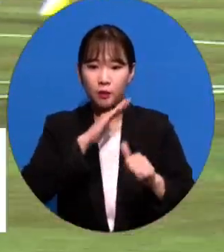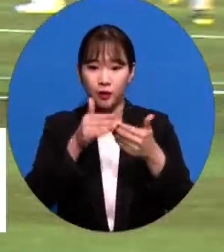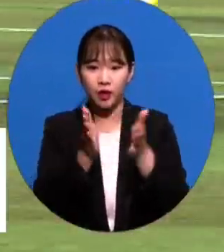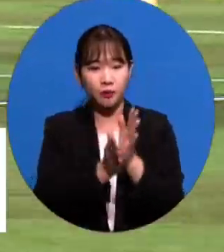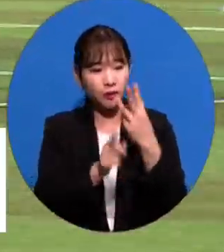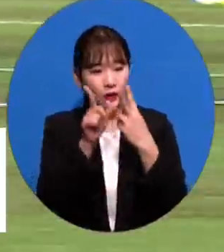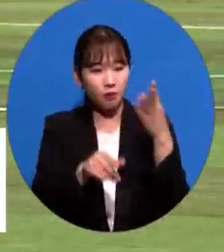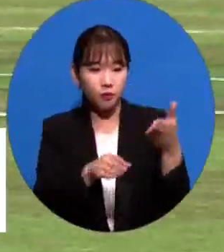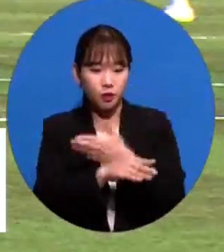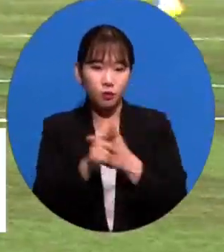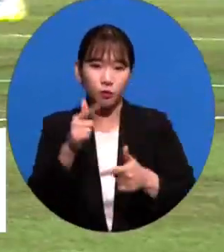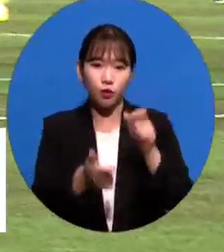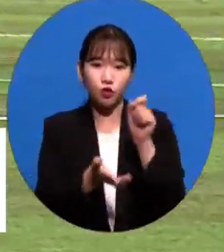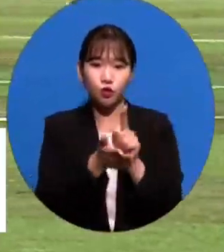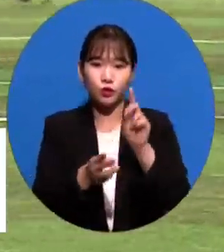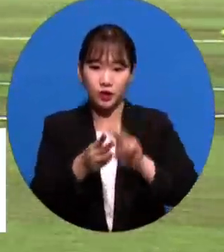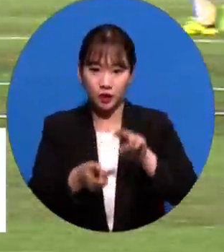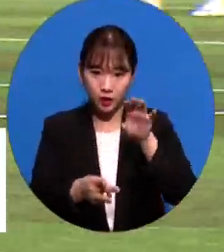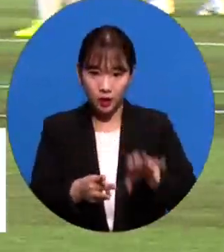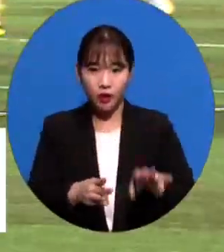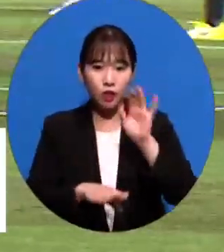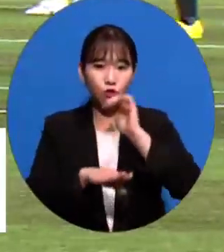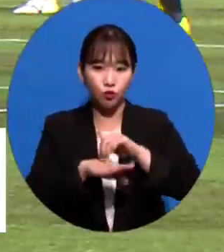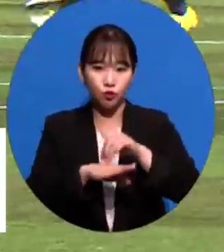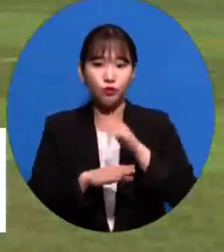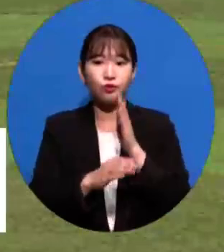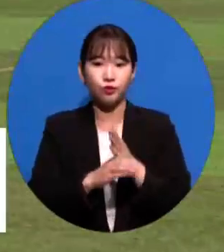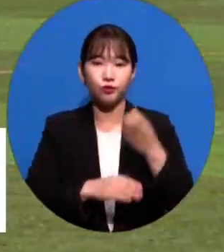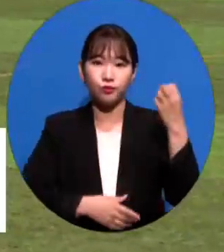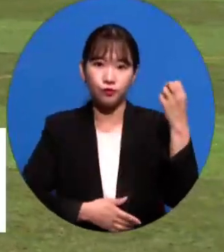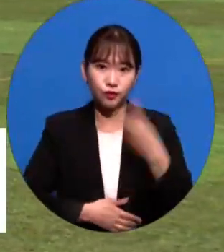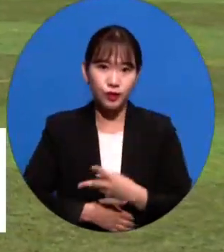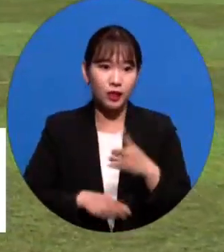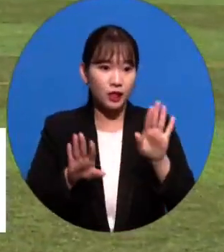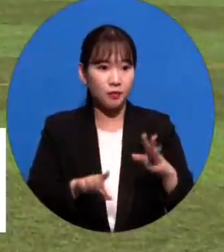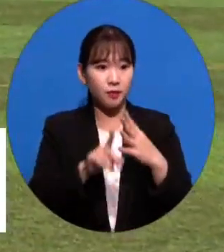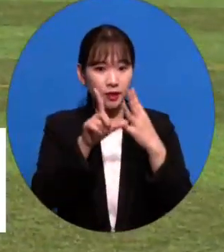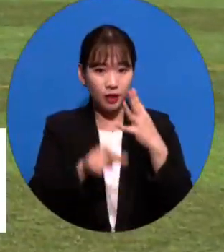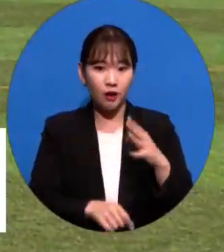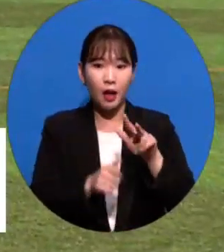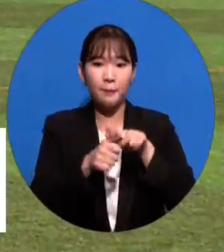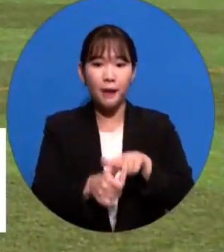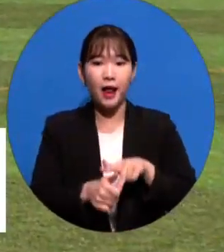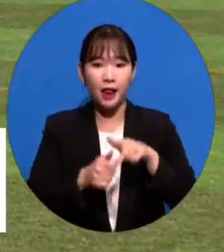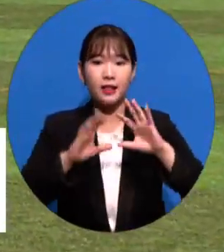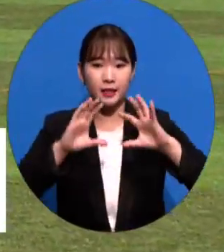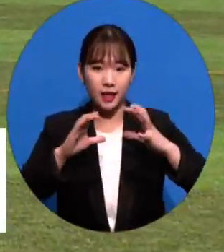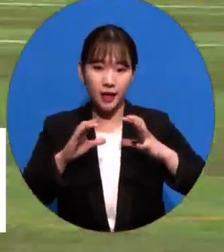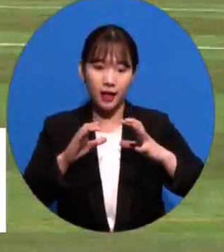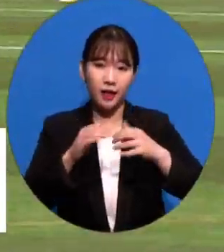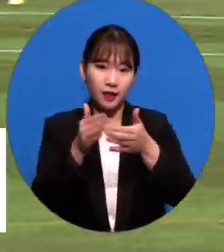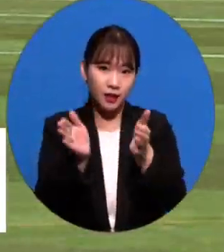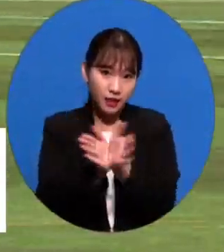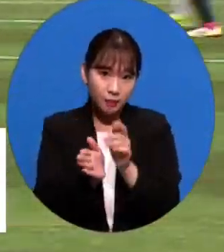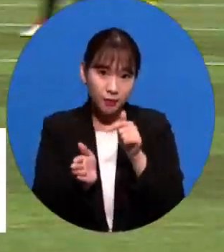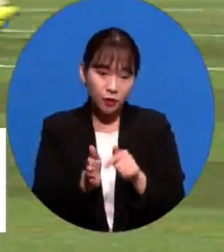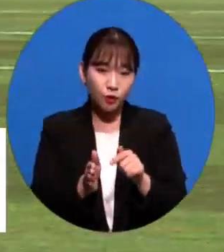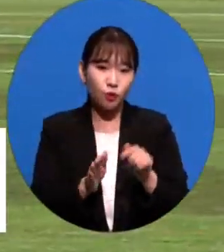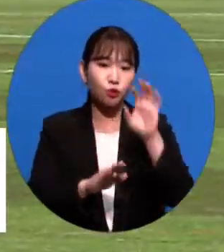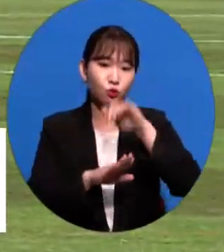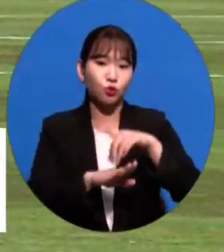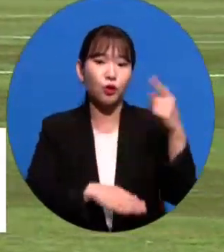3월부터 목포국제축구센터에서 전지훈련을 하고 있으며 이달 들어 말레이시아 팀도 전지훈련을 실시하고